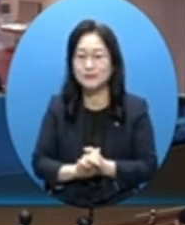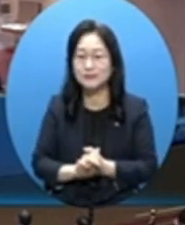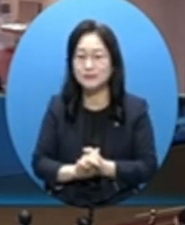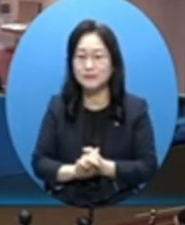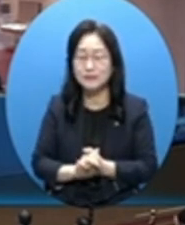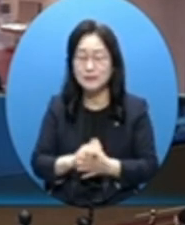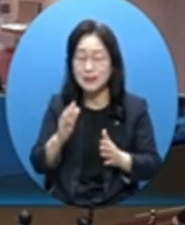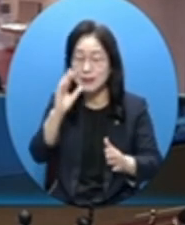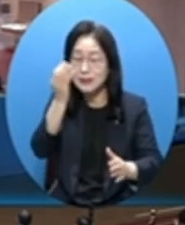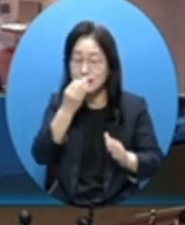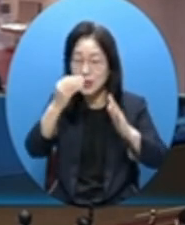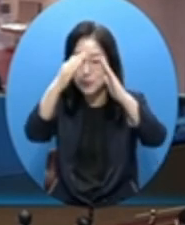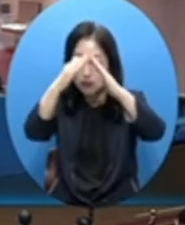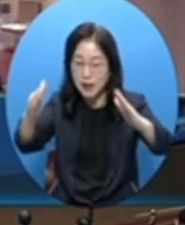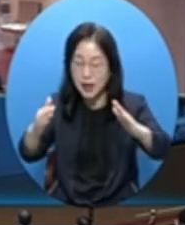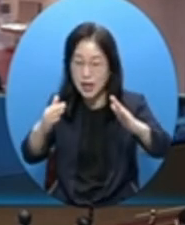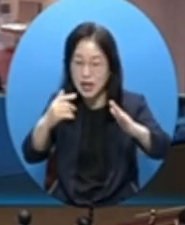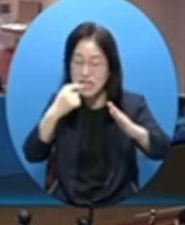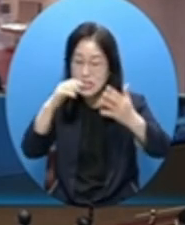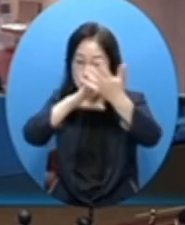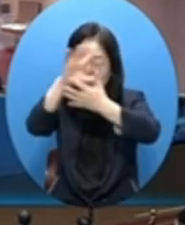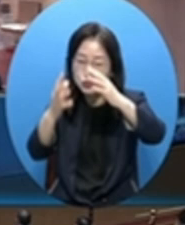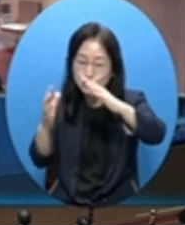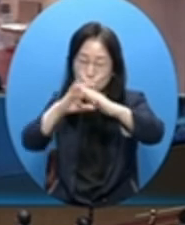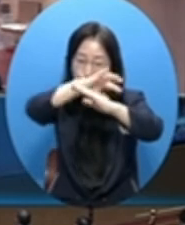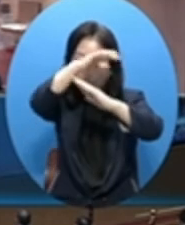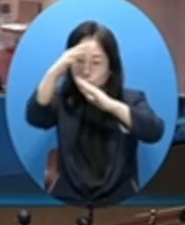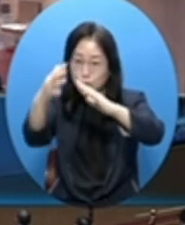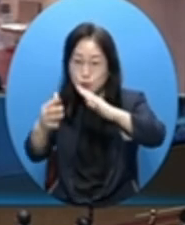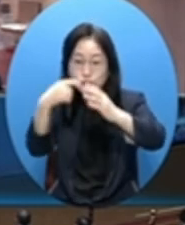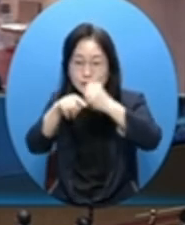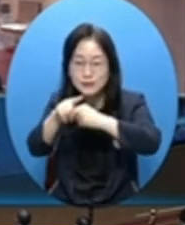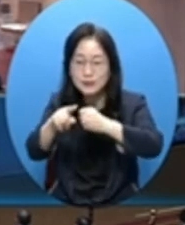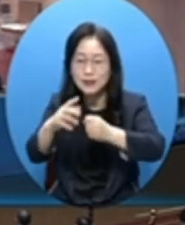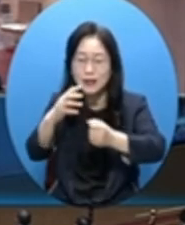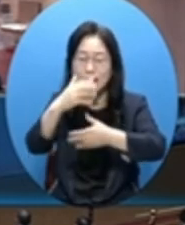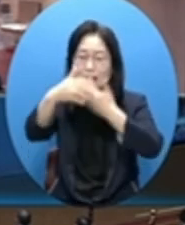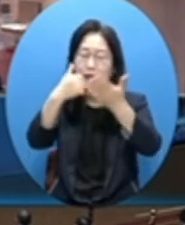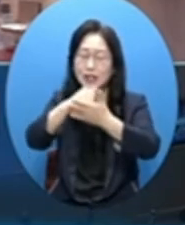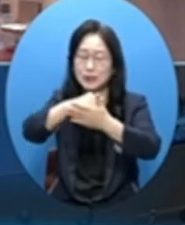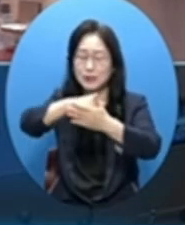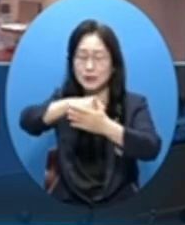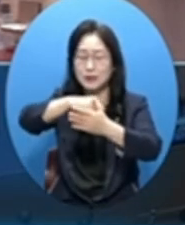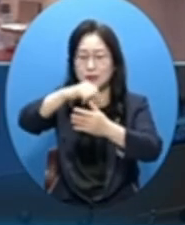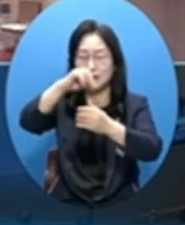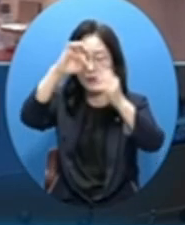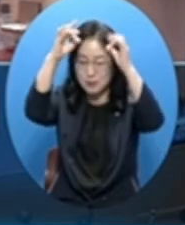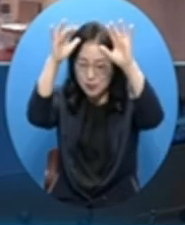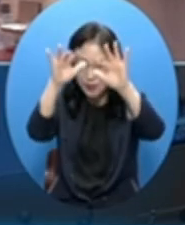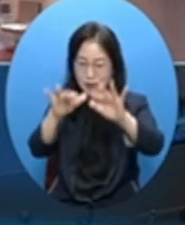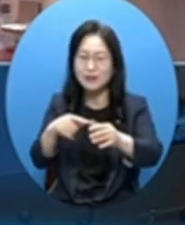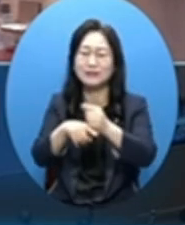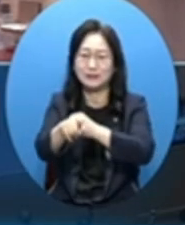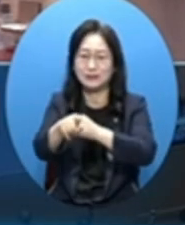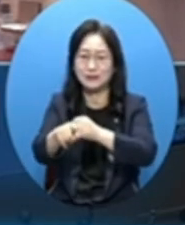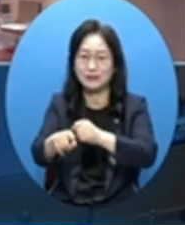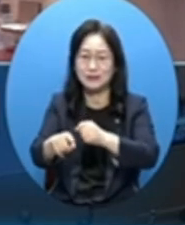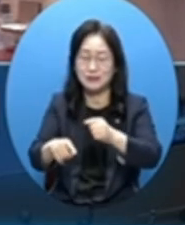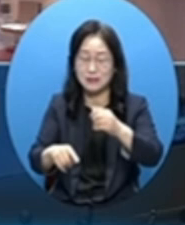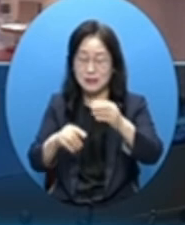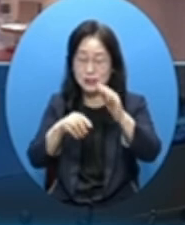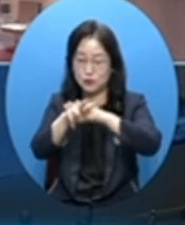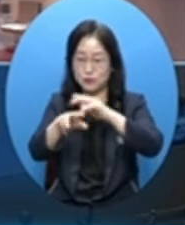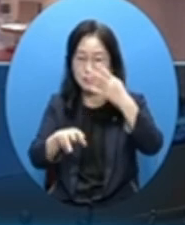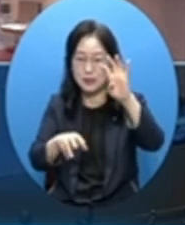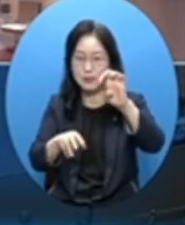원합니다 성막을 덮은 구름은 하나님의 임재를 의미합니다 출애굽기 40장 34절 35절입니다 구름이